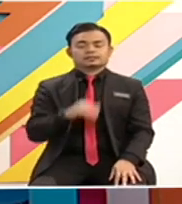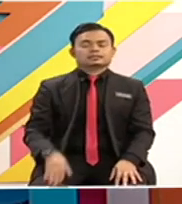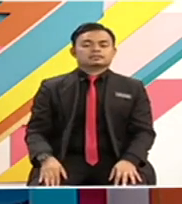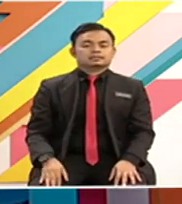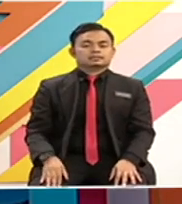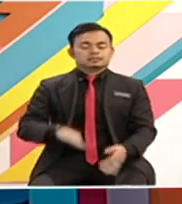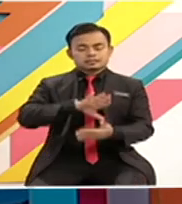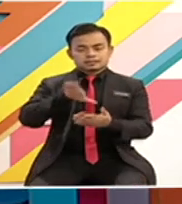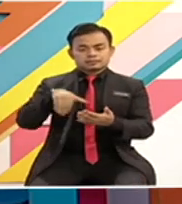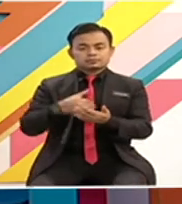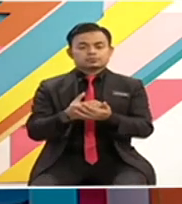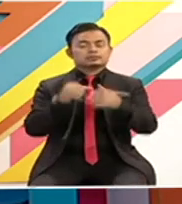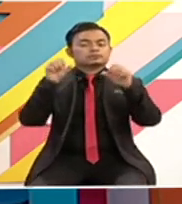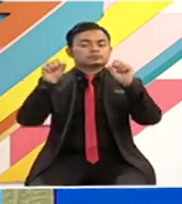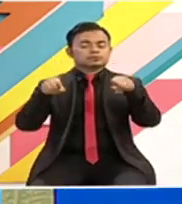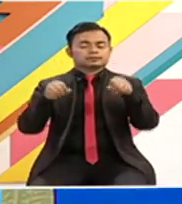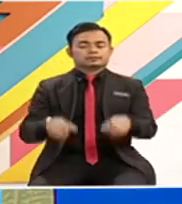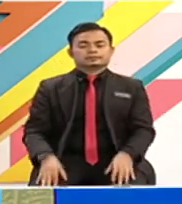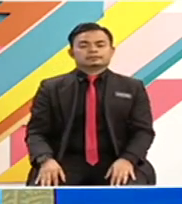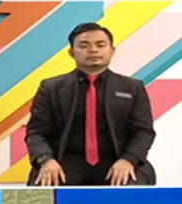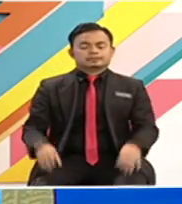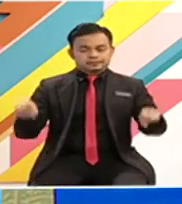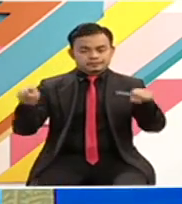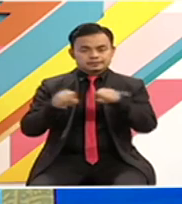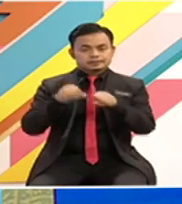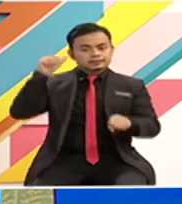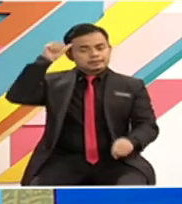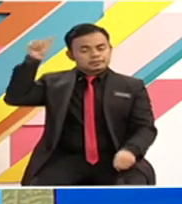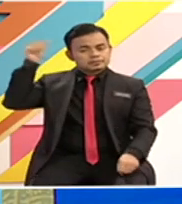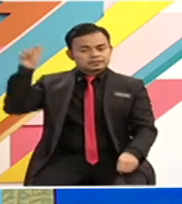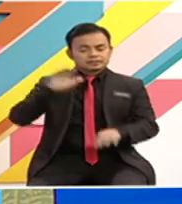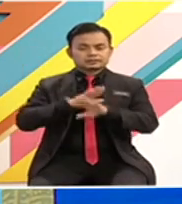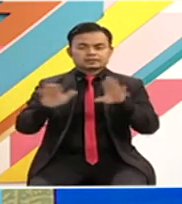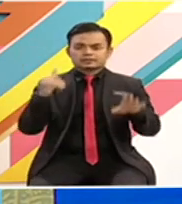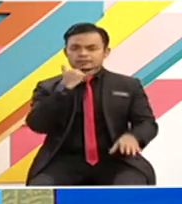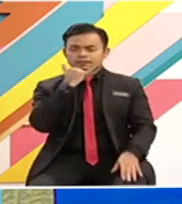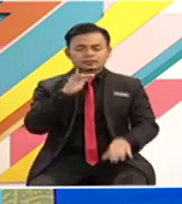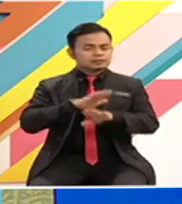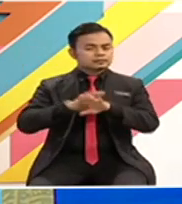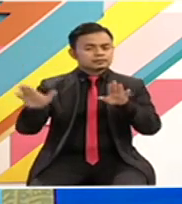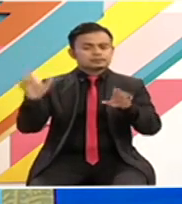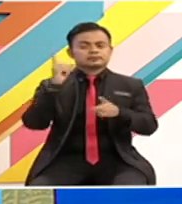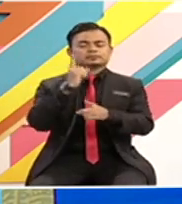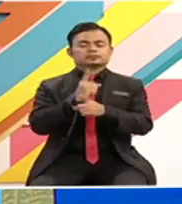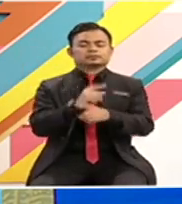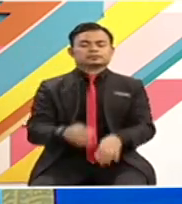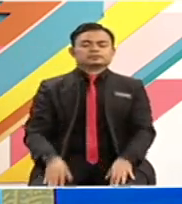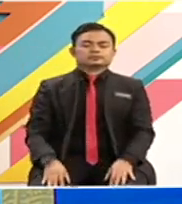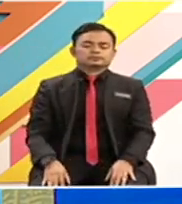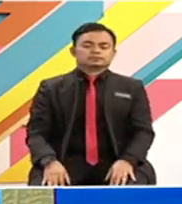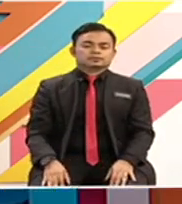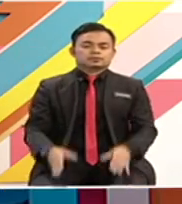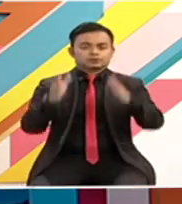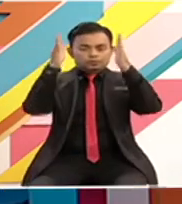boleh sebut Lain kali kalau sini ekstra ini takde salah tadi betul oke Ini yang membuat saja yang punya mutasi kalau